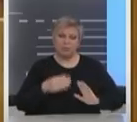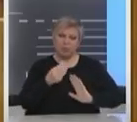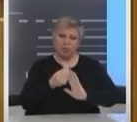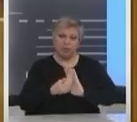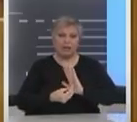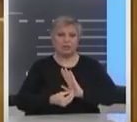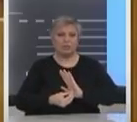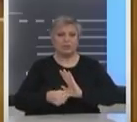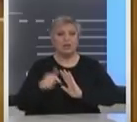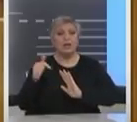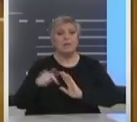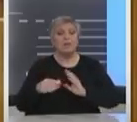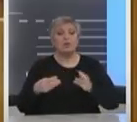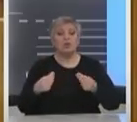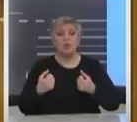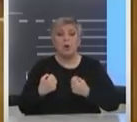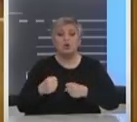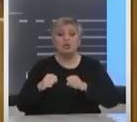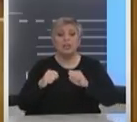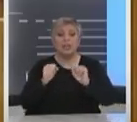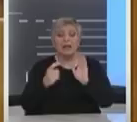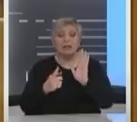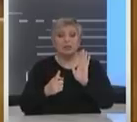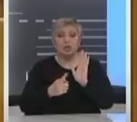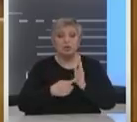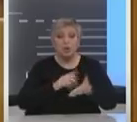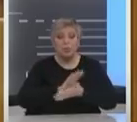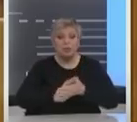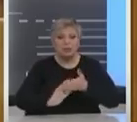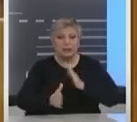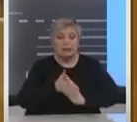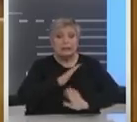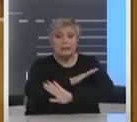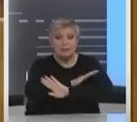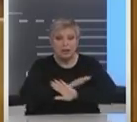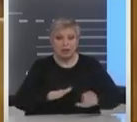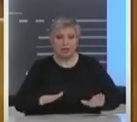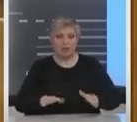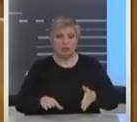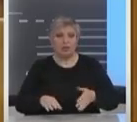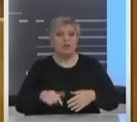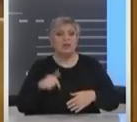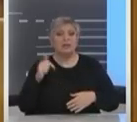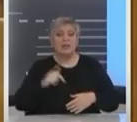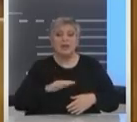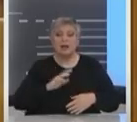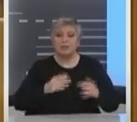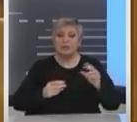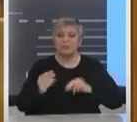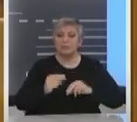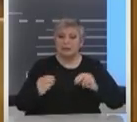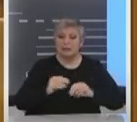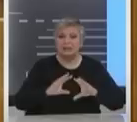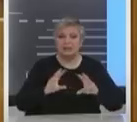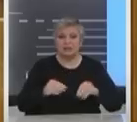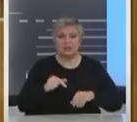έκλεισε οριστικά το ζήτημα του συνδικαλιστικού νόμου, έφυγε από το τραπέζι των διαπραγματεύσεων και ολοκληρώθηκε όλη η συζήτηση γύρω από το συνδικαλιστικό